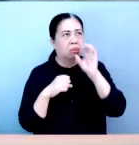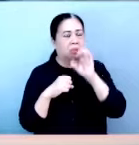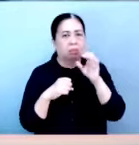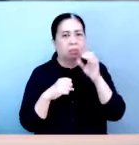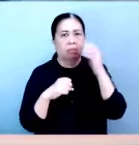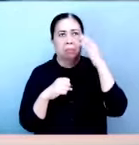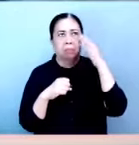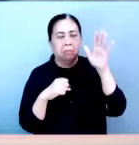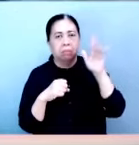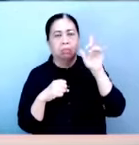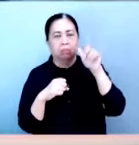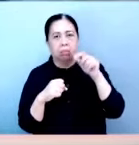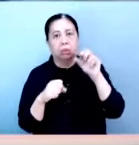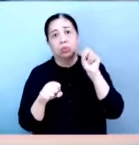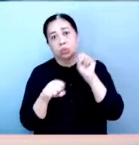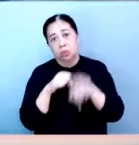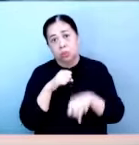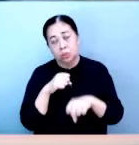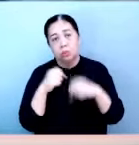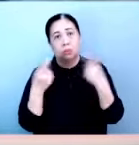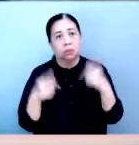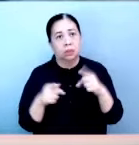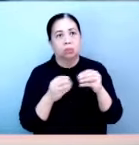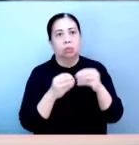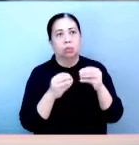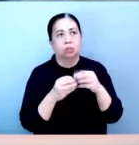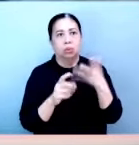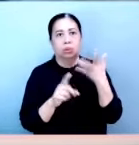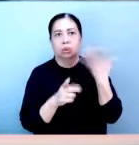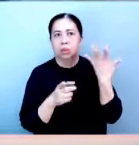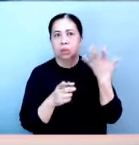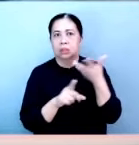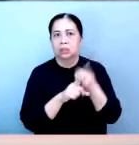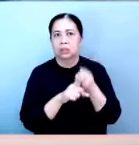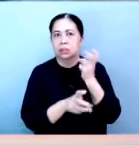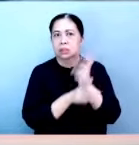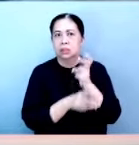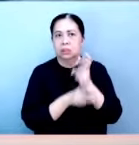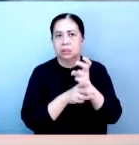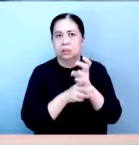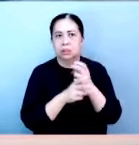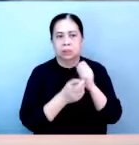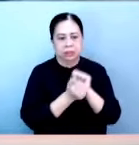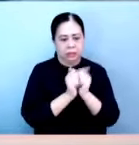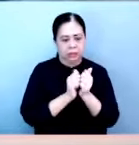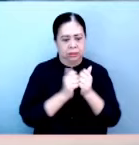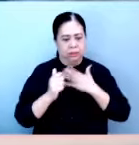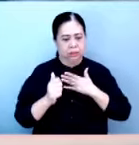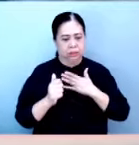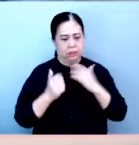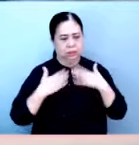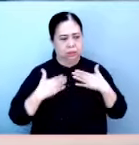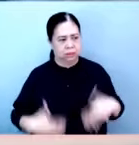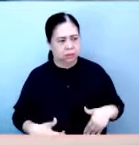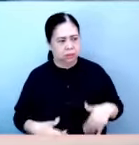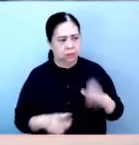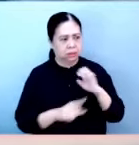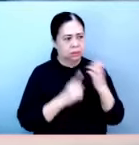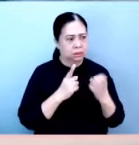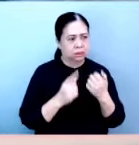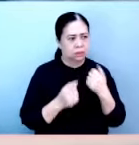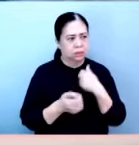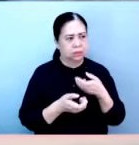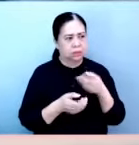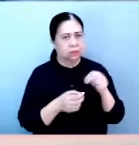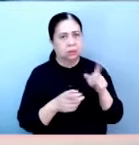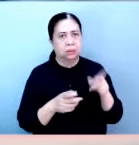water hence they have more difficulty modifying their behavior and environment which